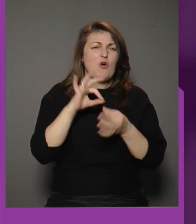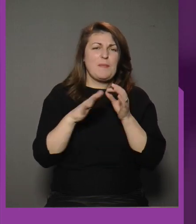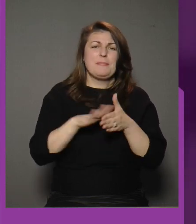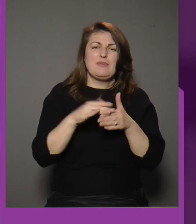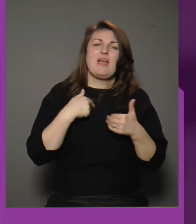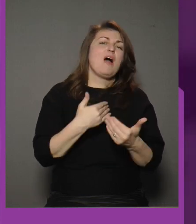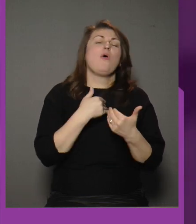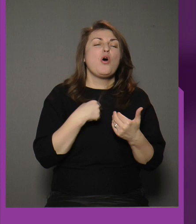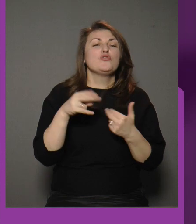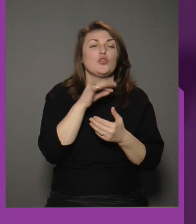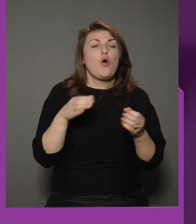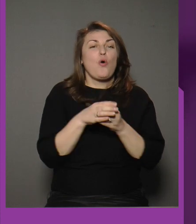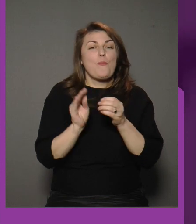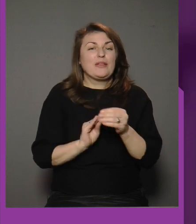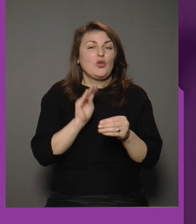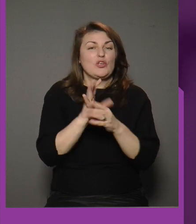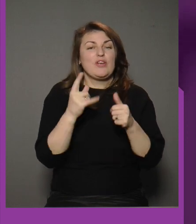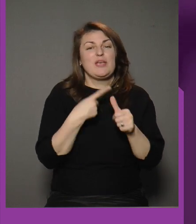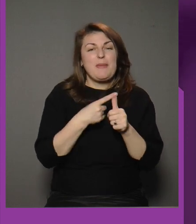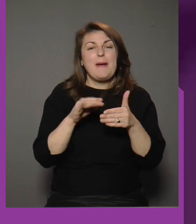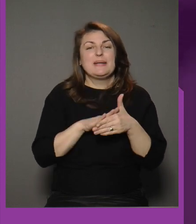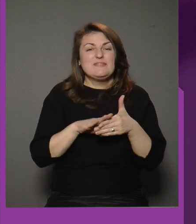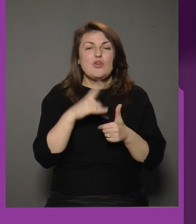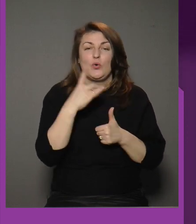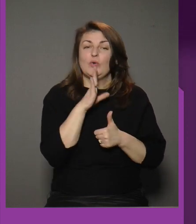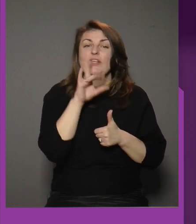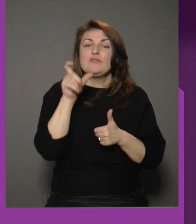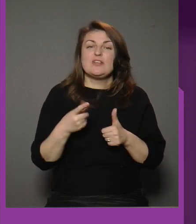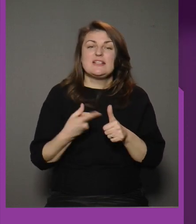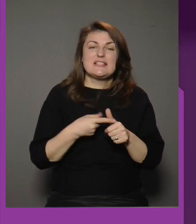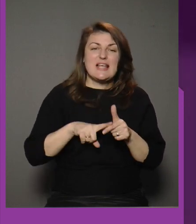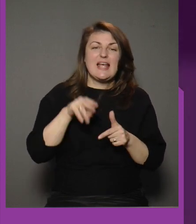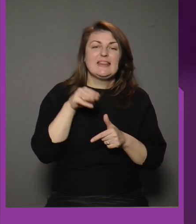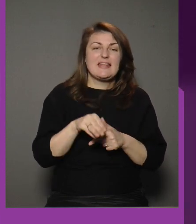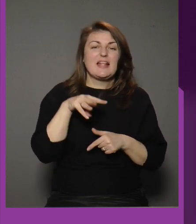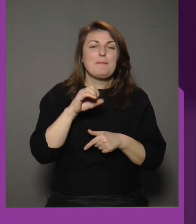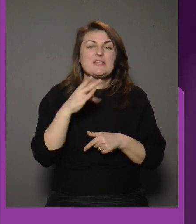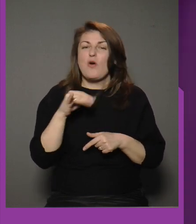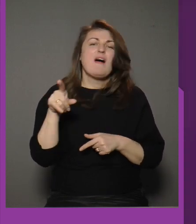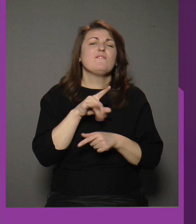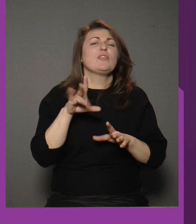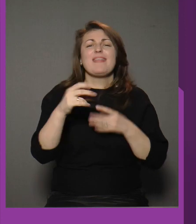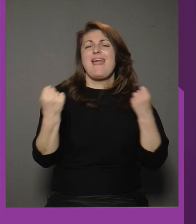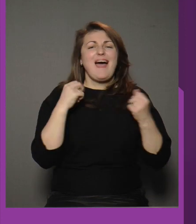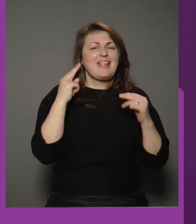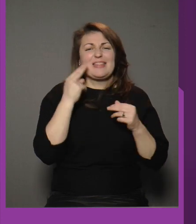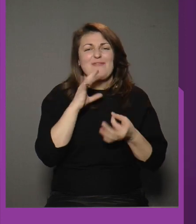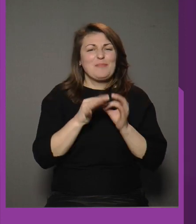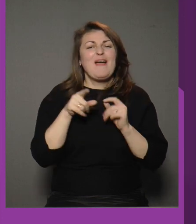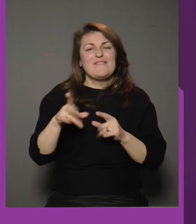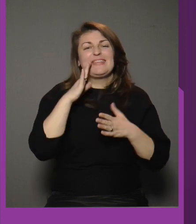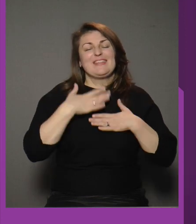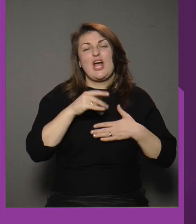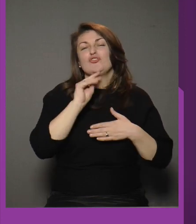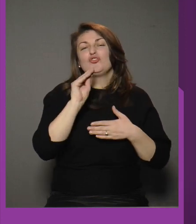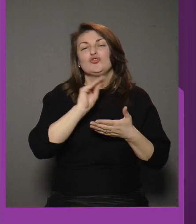хочу до команди додати ще ім'я і прізвище однієї дівчини. Це Тетяна Мацкова. Ні, вона не атлетка-дефлімпійка, вона наша журналістка.